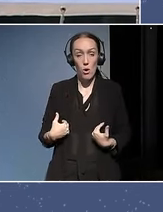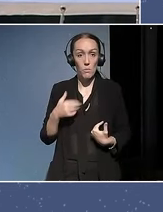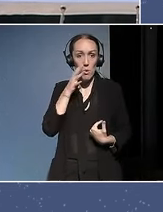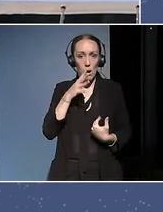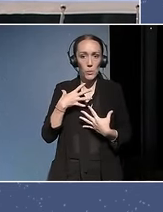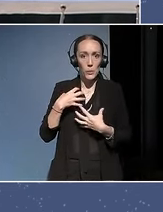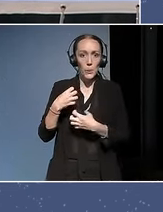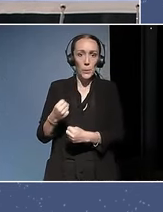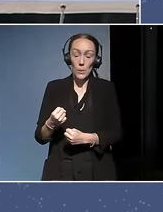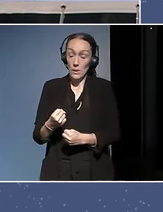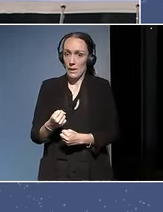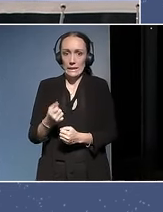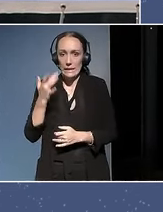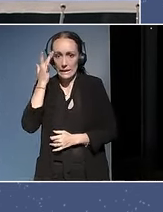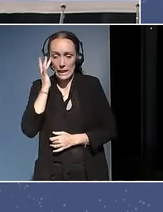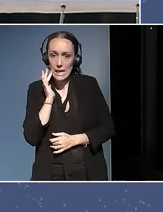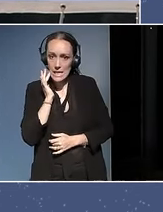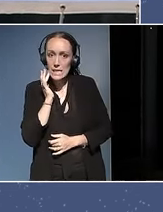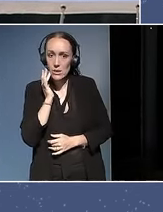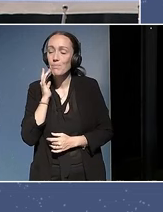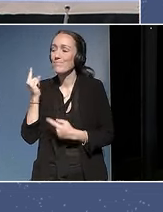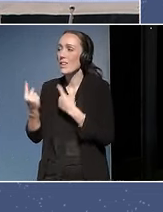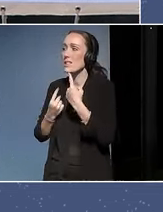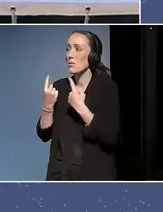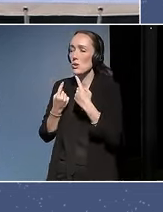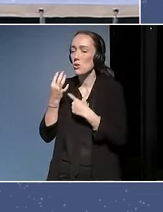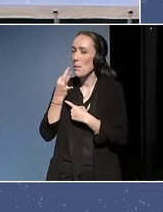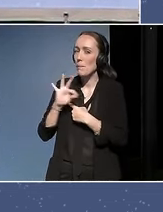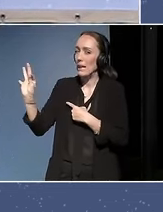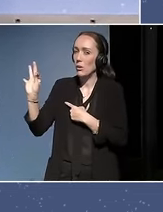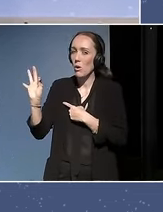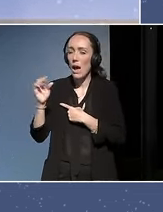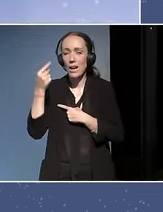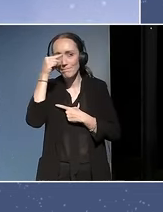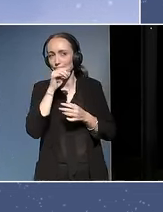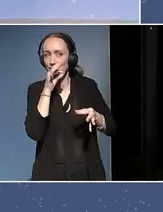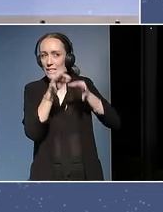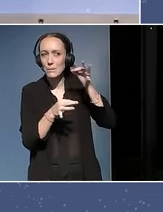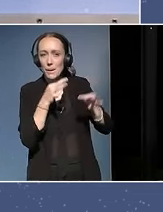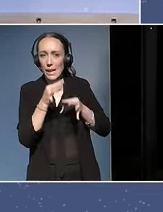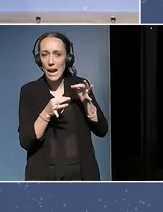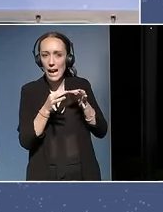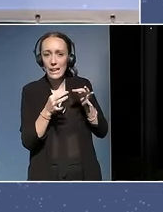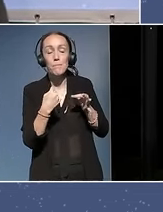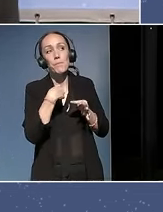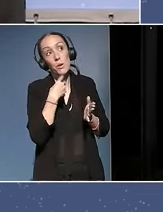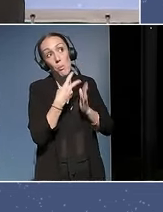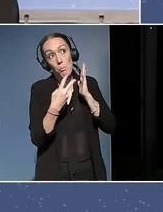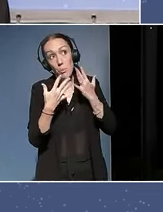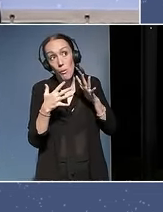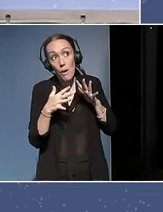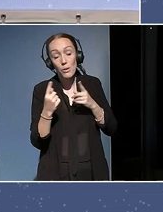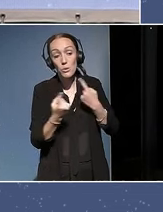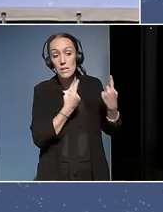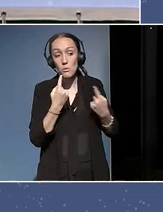sensazione vertiginosa particolare Spare Sì io ho cercato di raccontarla nel capitolo l'ultimo